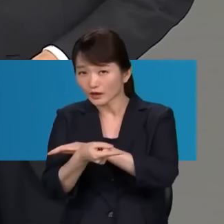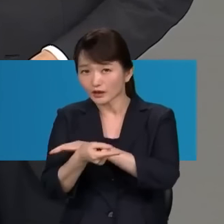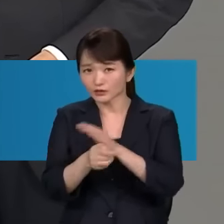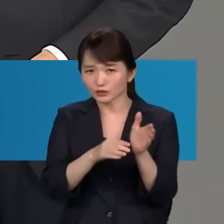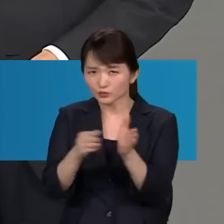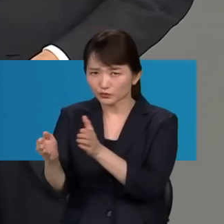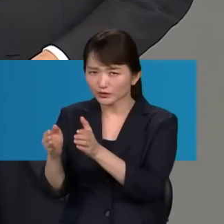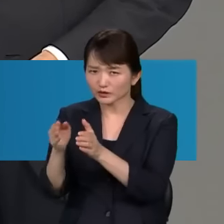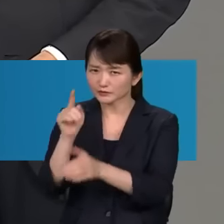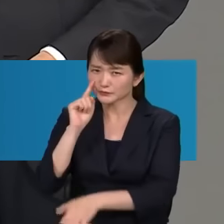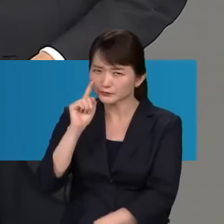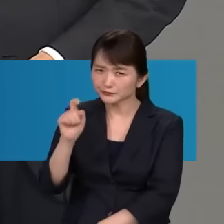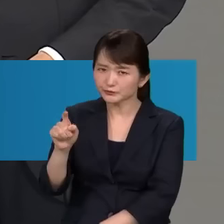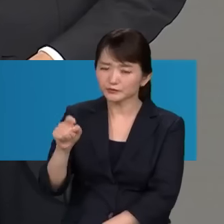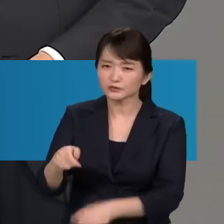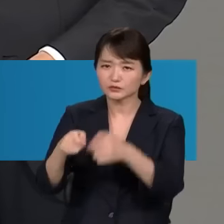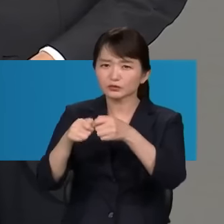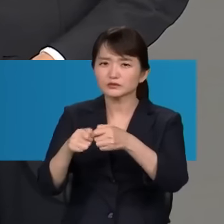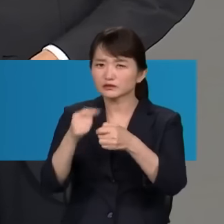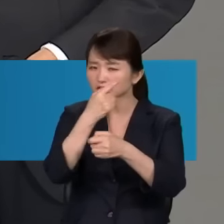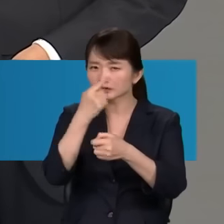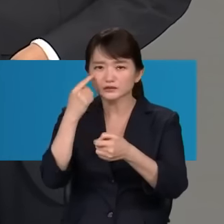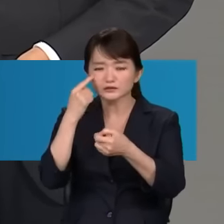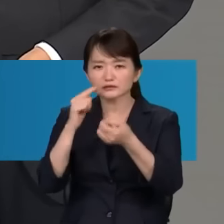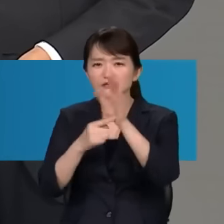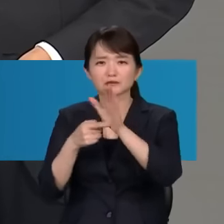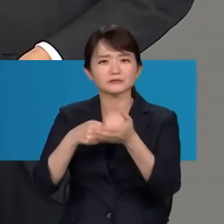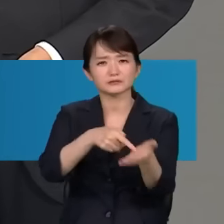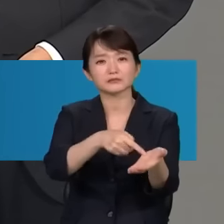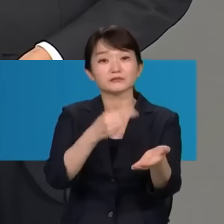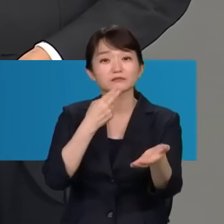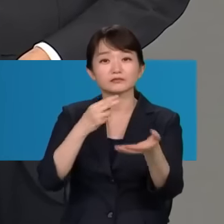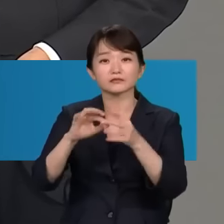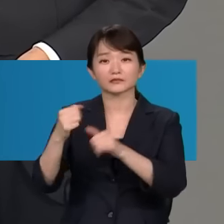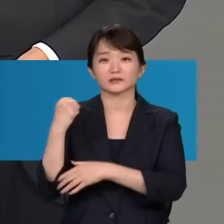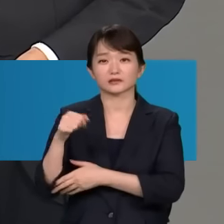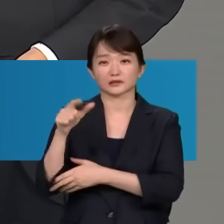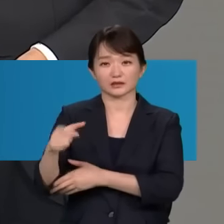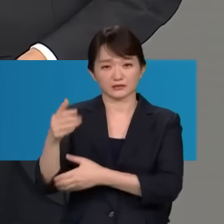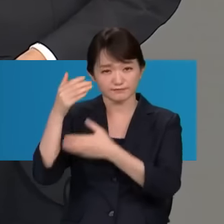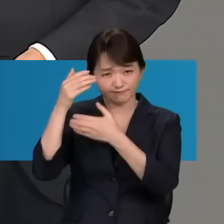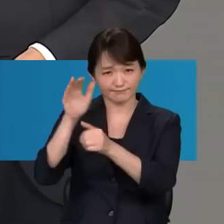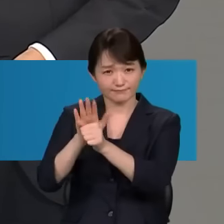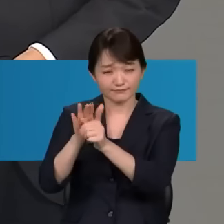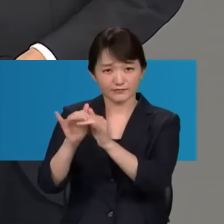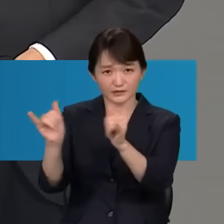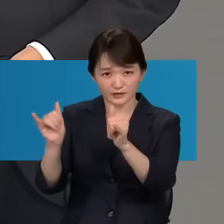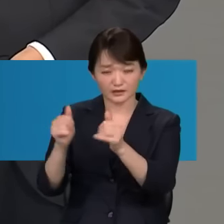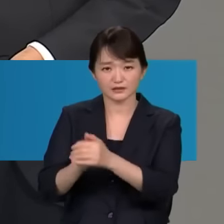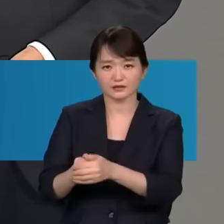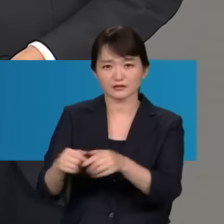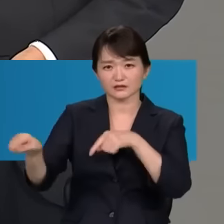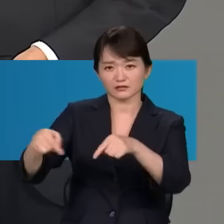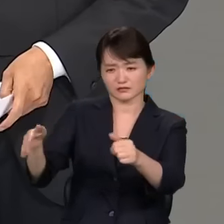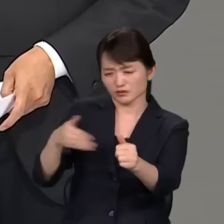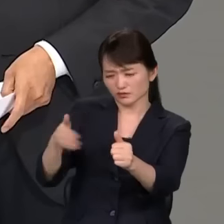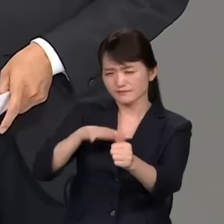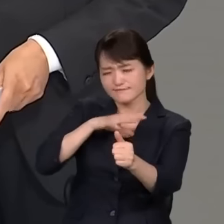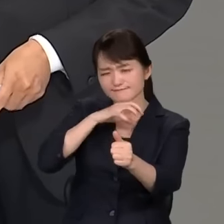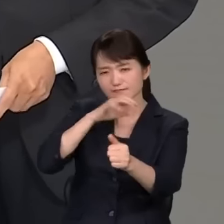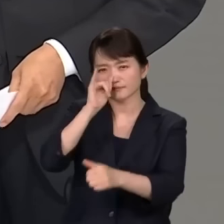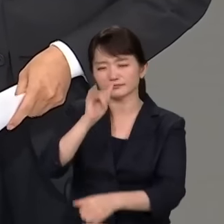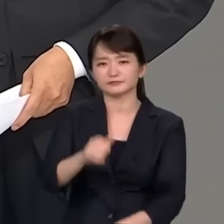있습니다. 그러나 구체적인 근거는 내놓지 않고 있는데 국민의힘은 강성 지지층을 향한 정치 선동이라고 반발했습니다.